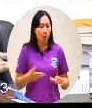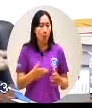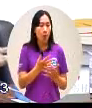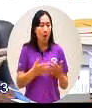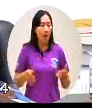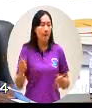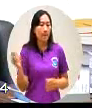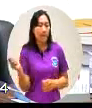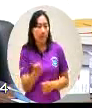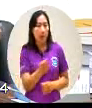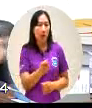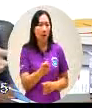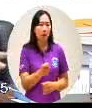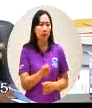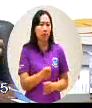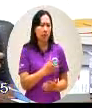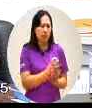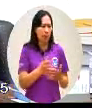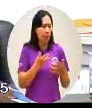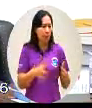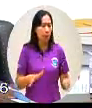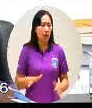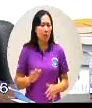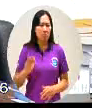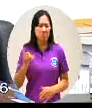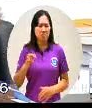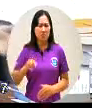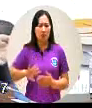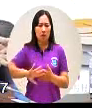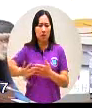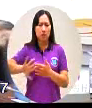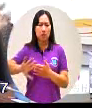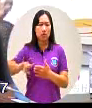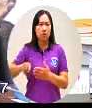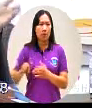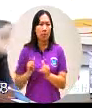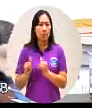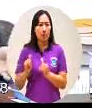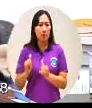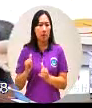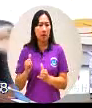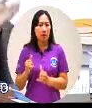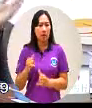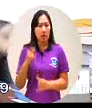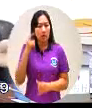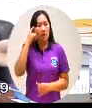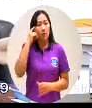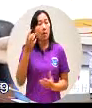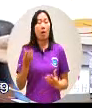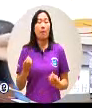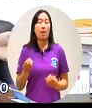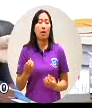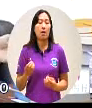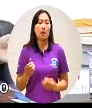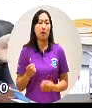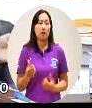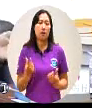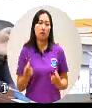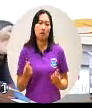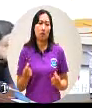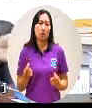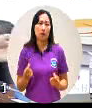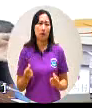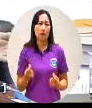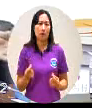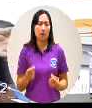啊。那与其这样的一个制度任由他来做违建、做超建，那是不是会